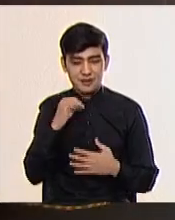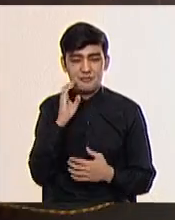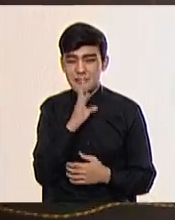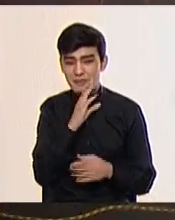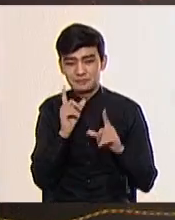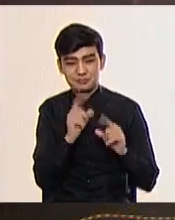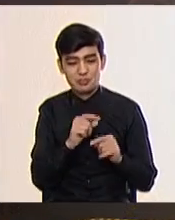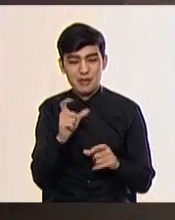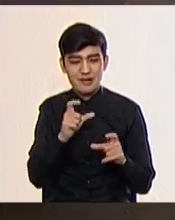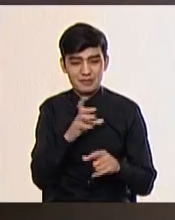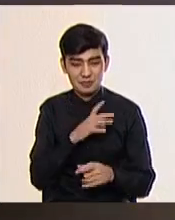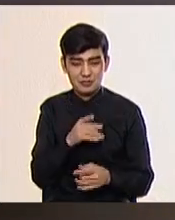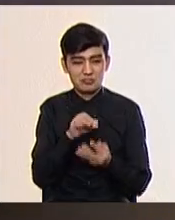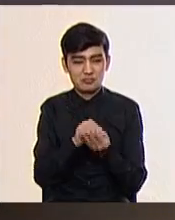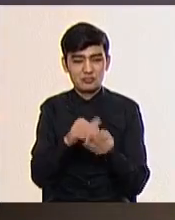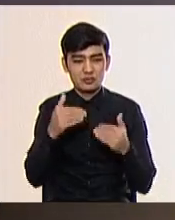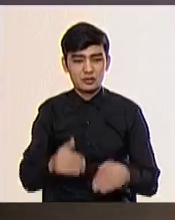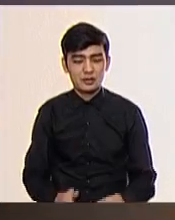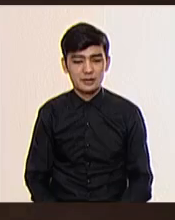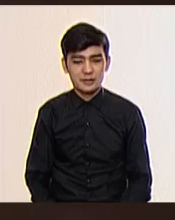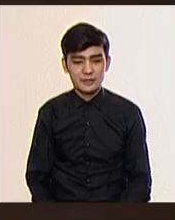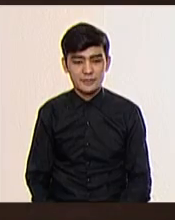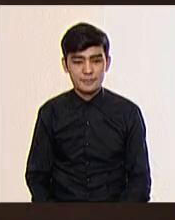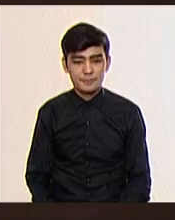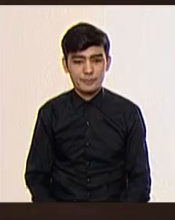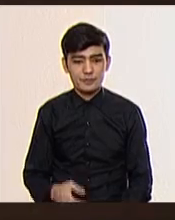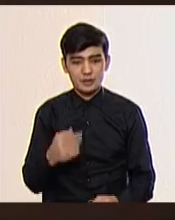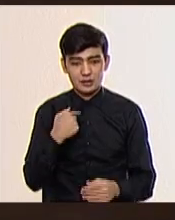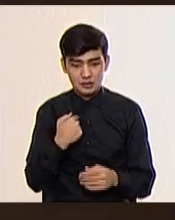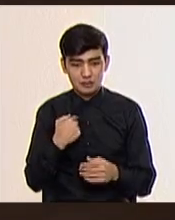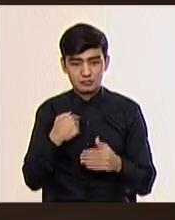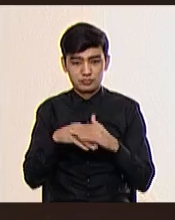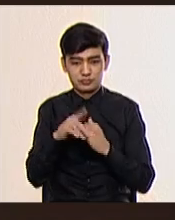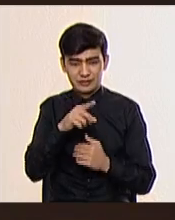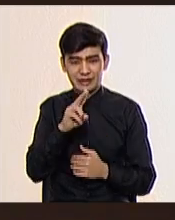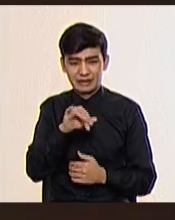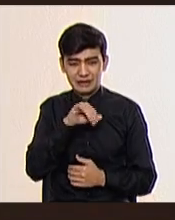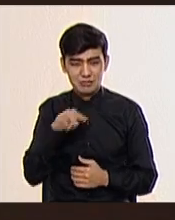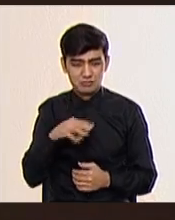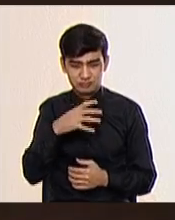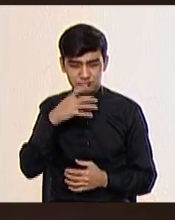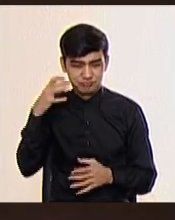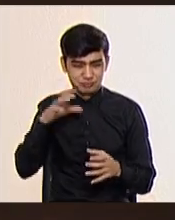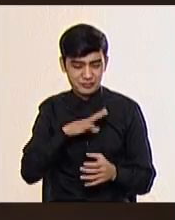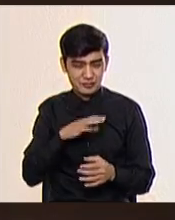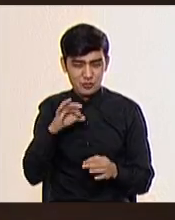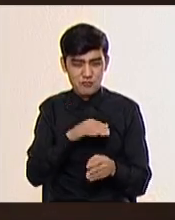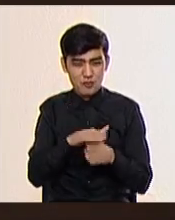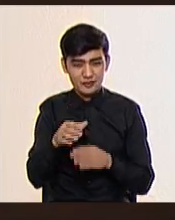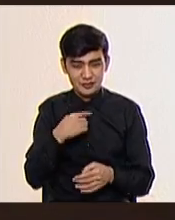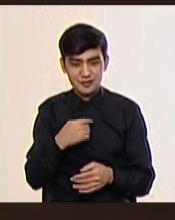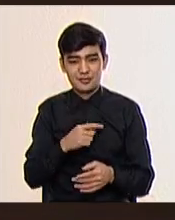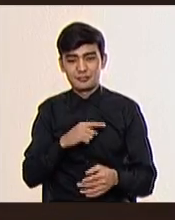магазин. Их уже похоронили. Я вышел, здесь был дым полностью. Обратно